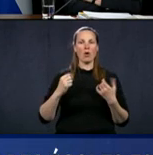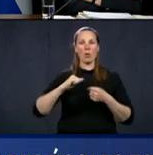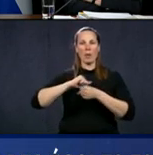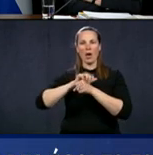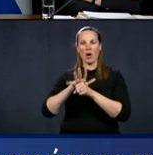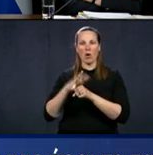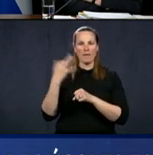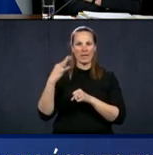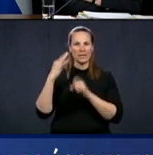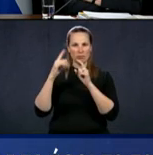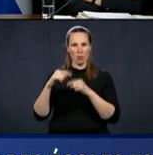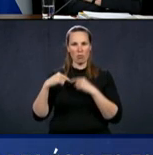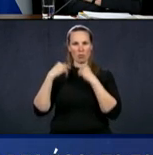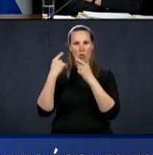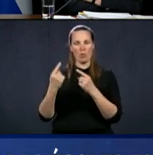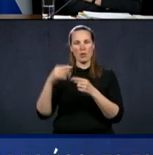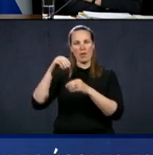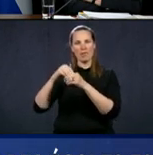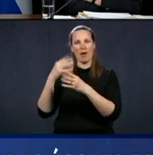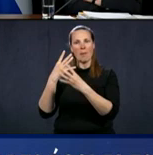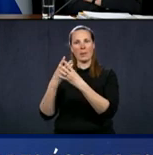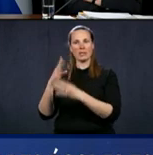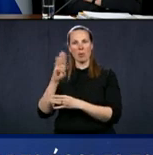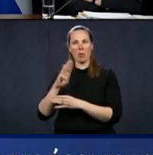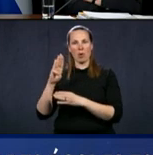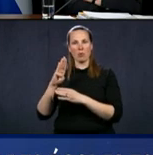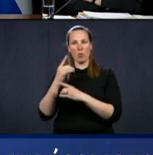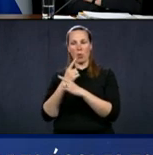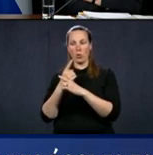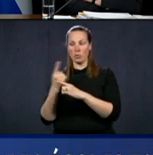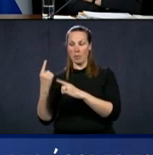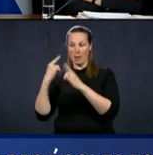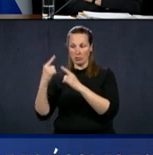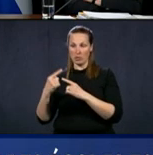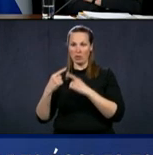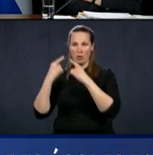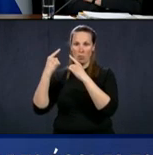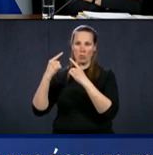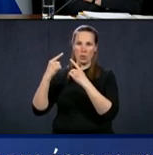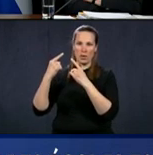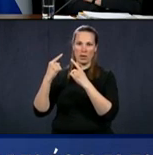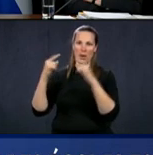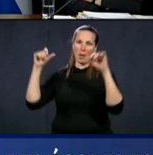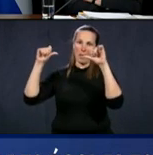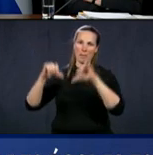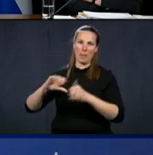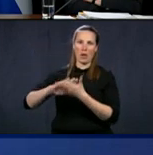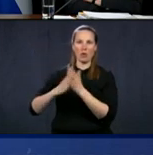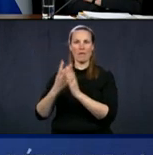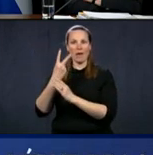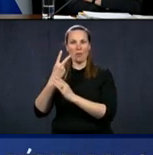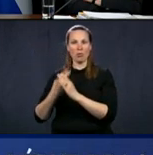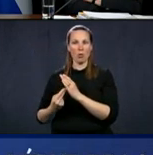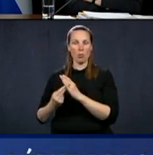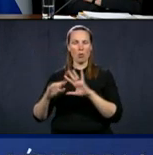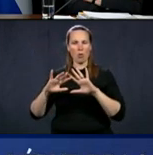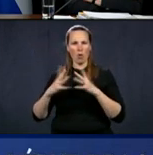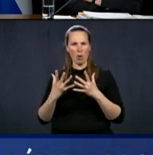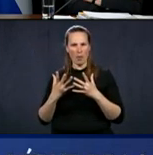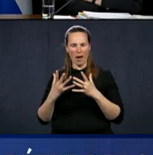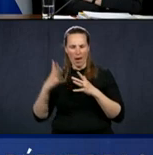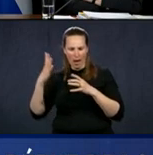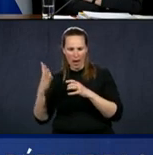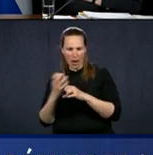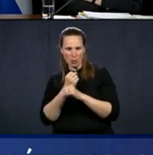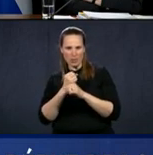COVID-19 a doublé à la prison de Bordeaux depuis la semaine dernière. Vous y avez fait référence dans votre introduction. Comment pouvez-vous convaincre le syndicat des